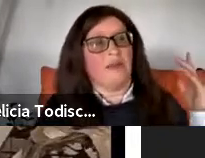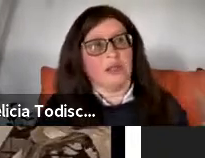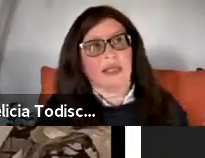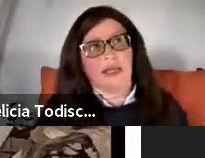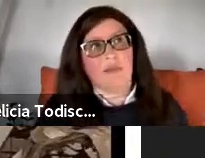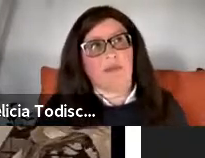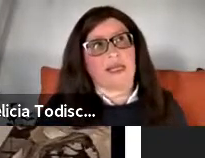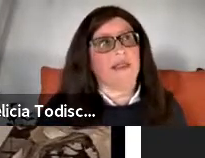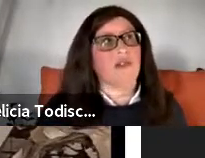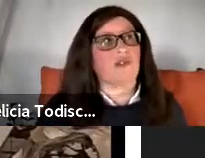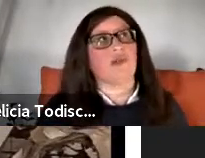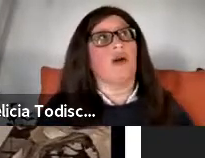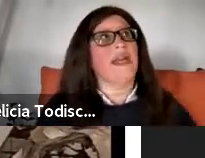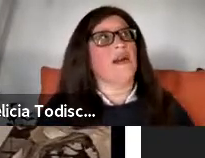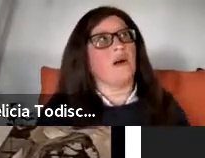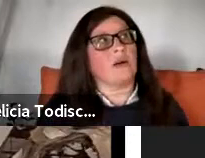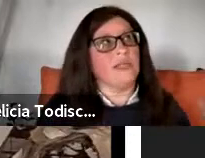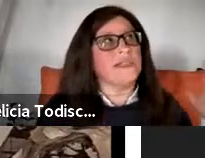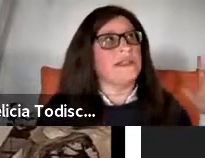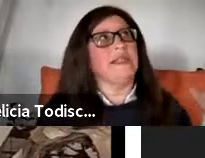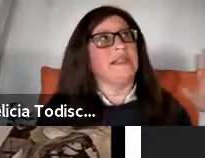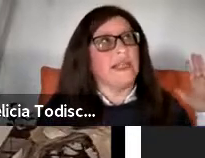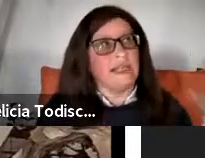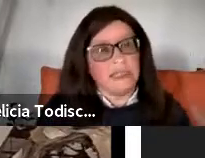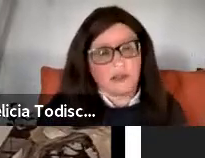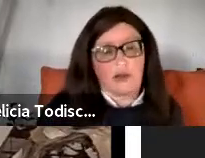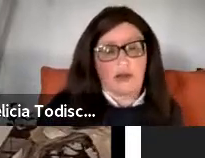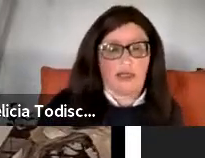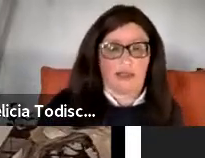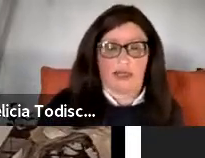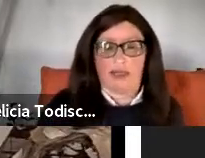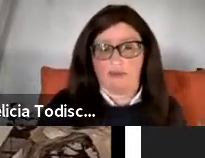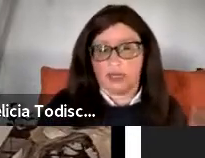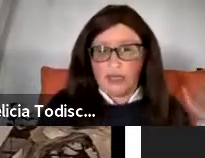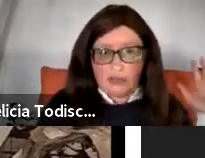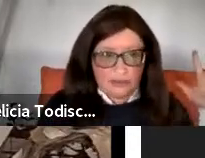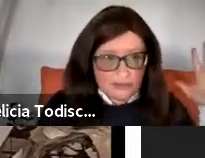posizione. A volte le pareti sono enormi, scritte dall'inizio